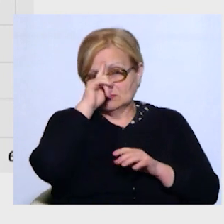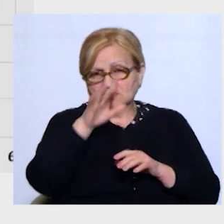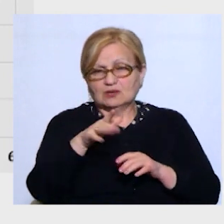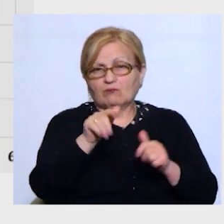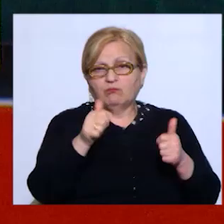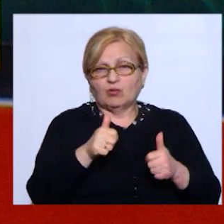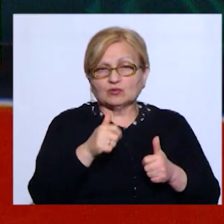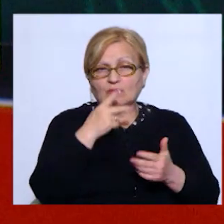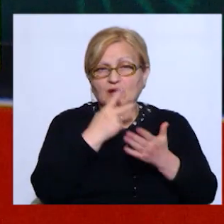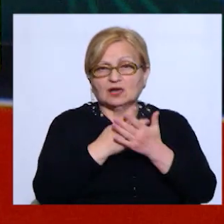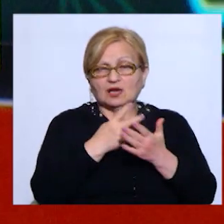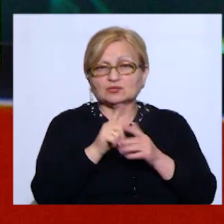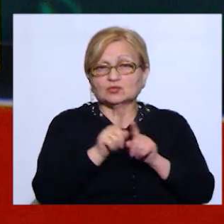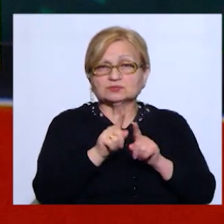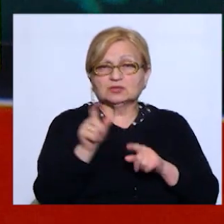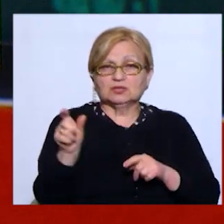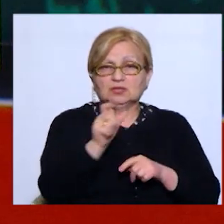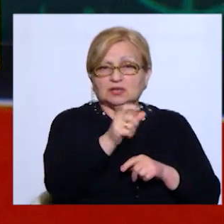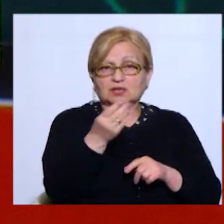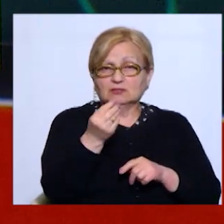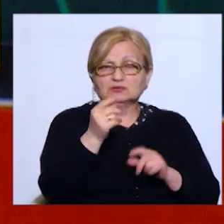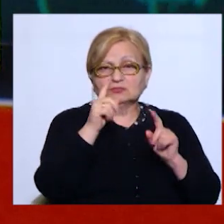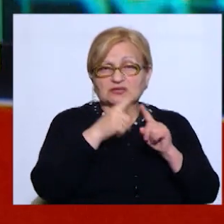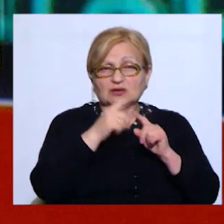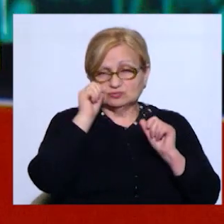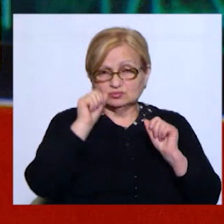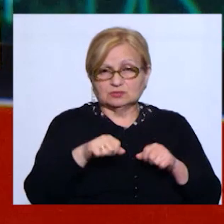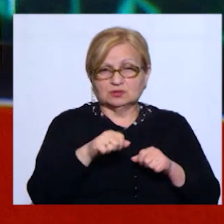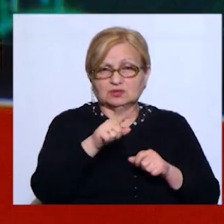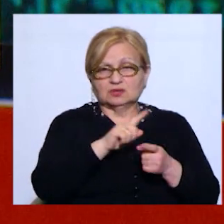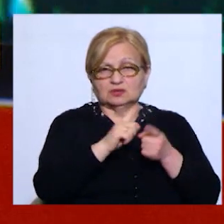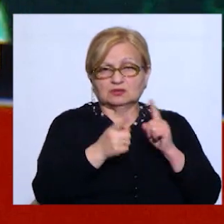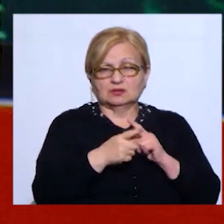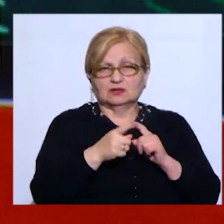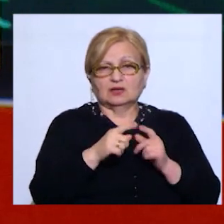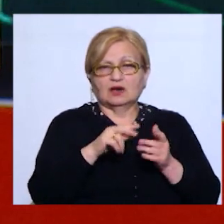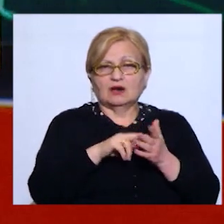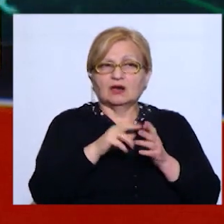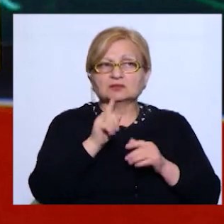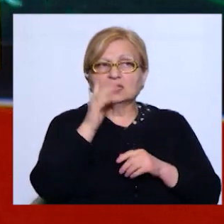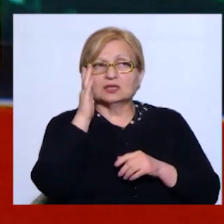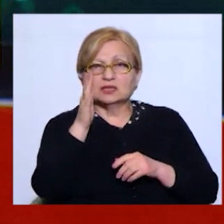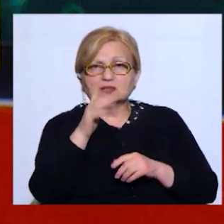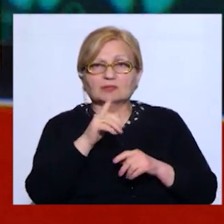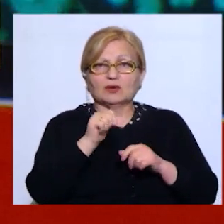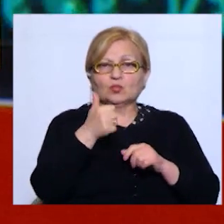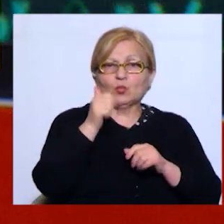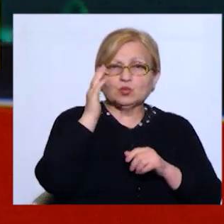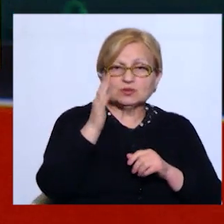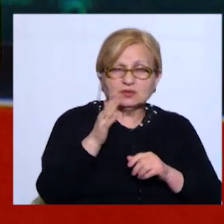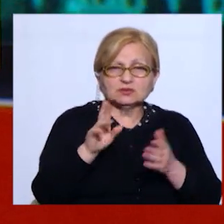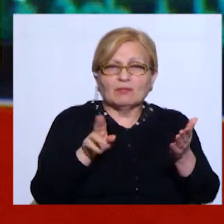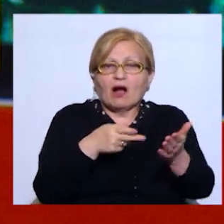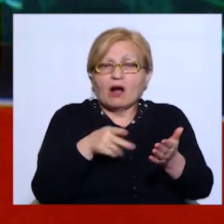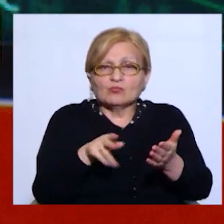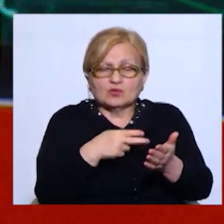ფორმა აქვს, რომლის განტოლების ჩაწერა მათემატიკოსებმა შეძლეს და შესაბამისად მე გაკეთდა პროგნოზები, რამდენად სწრაფად გავრცელდებოდა, რამდენად